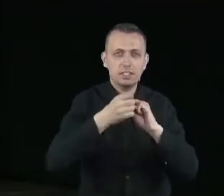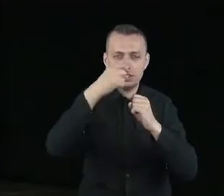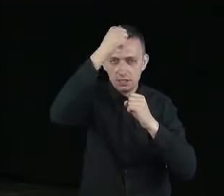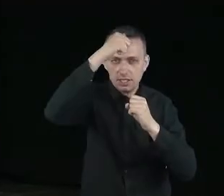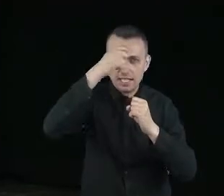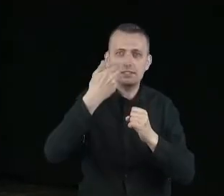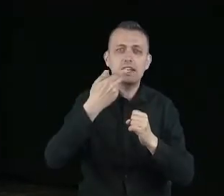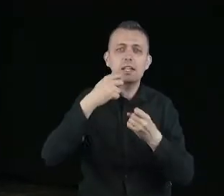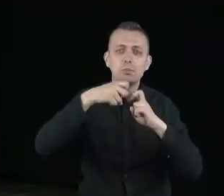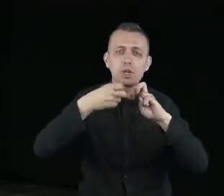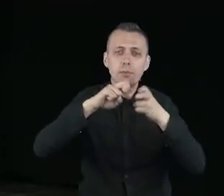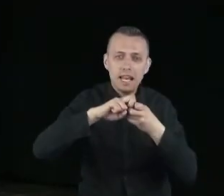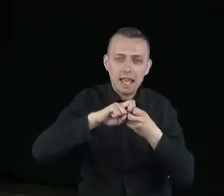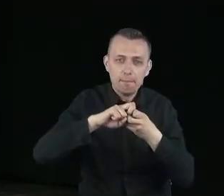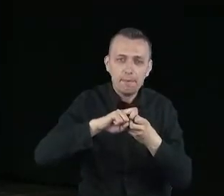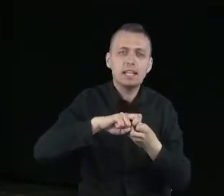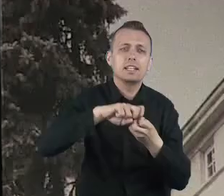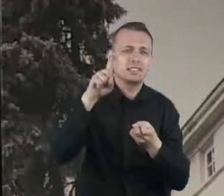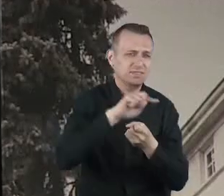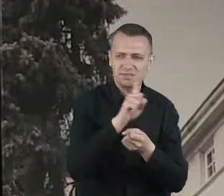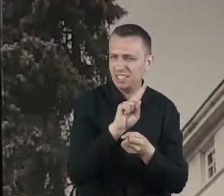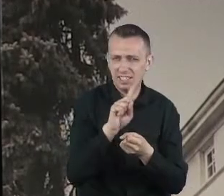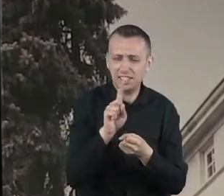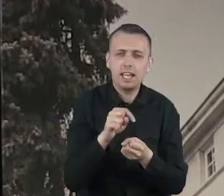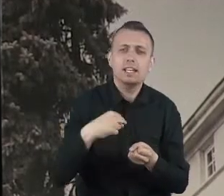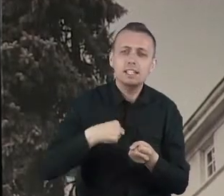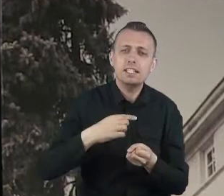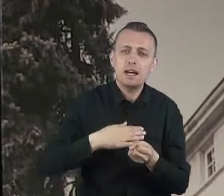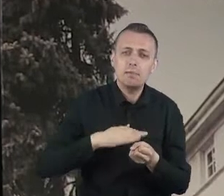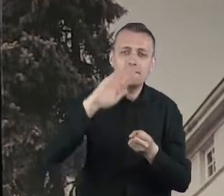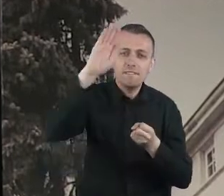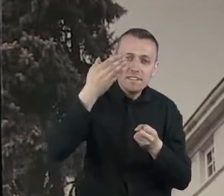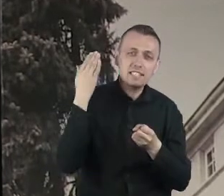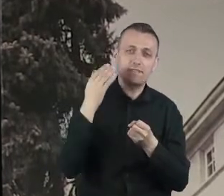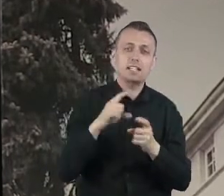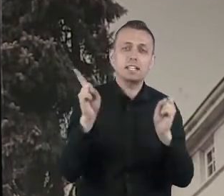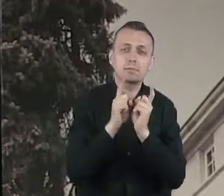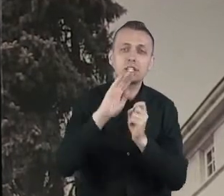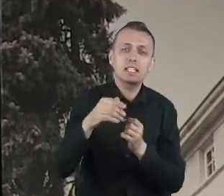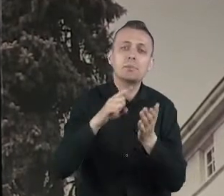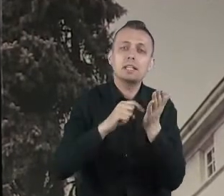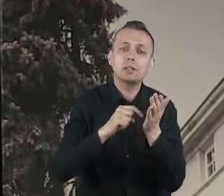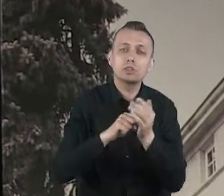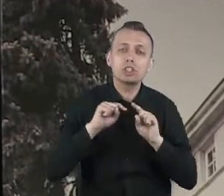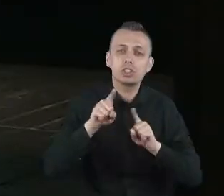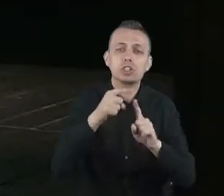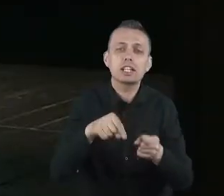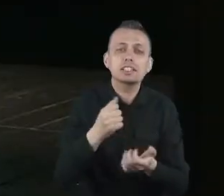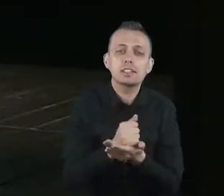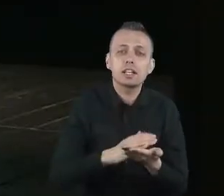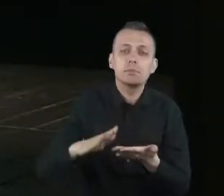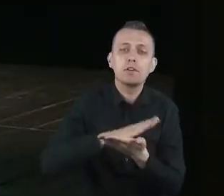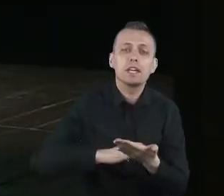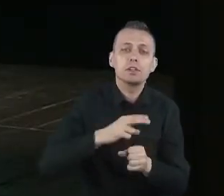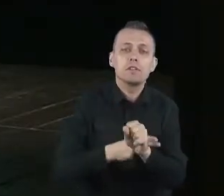z motywacją, a zasypiać z satysfakcją. Spotkania jak dzisiejsze będą organizowane częściej, a organizatorami był Powiatowy